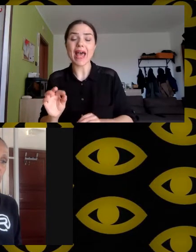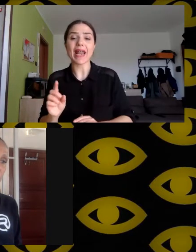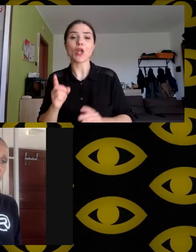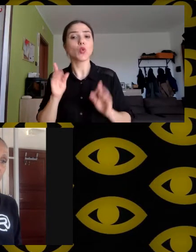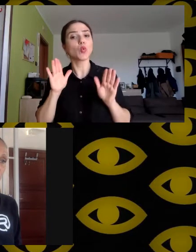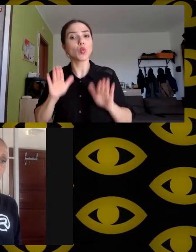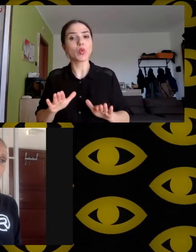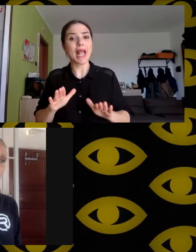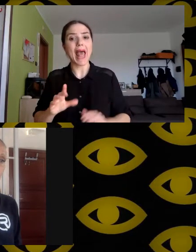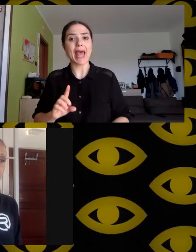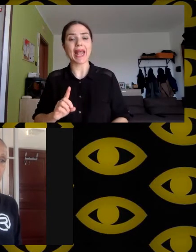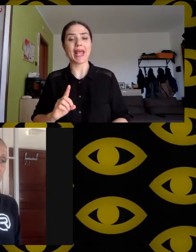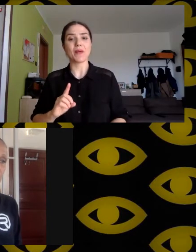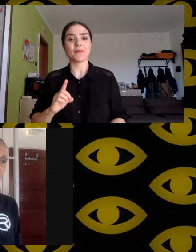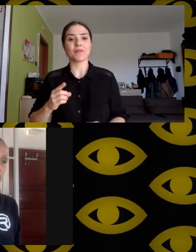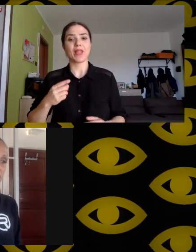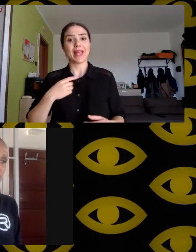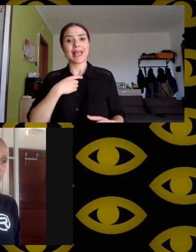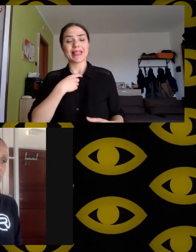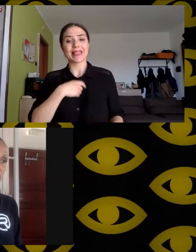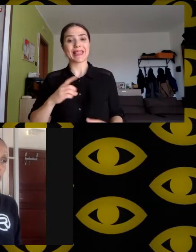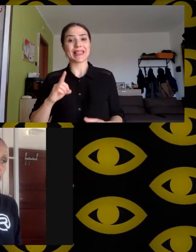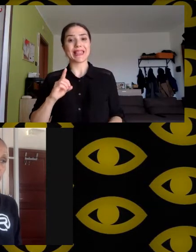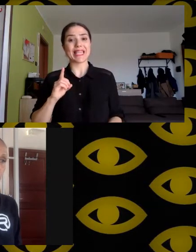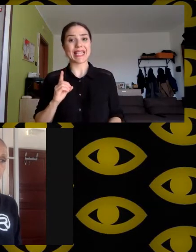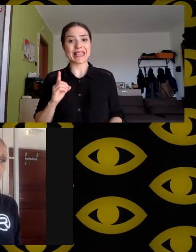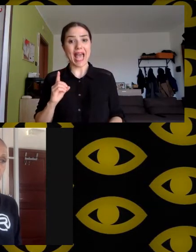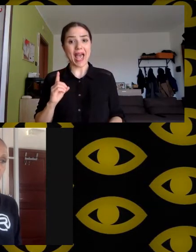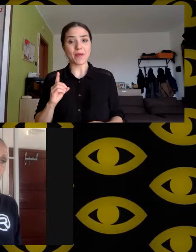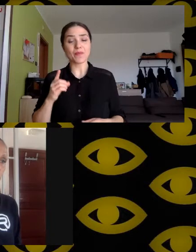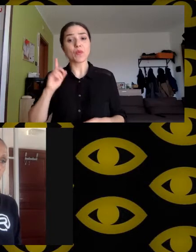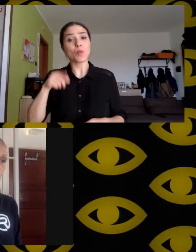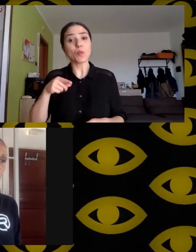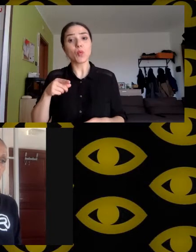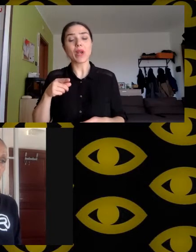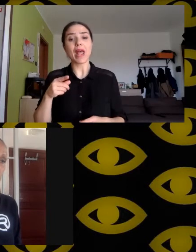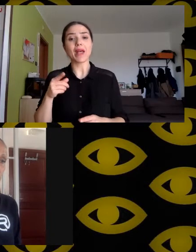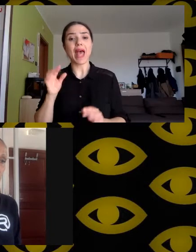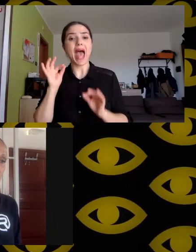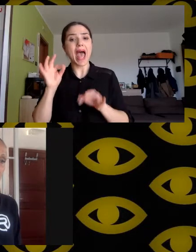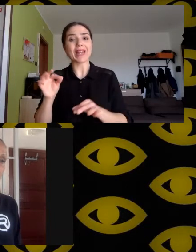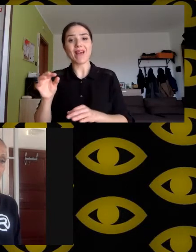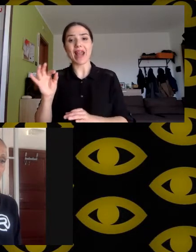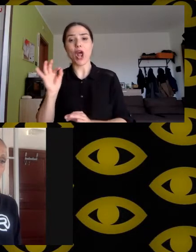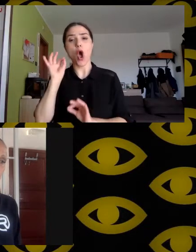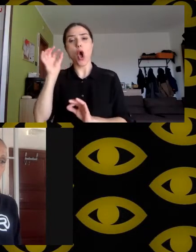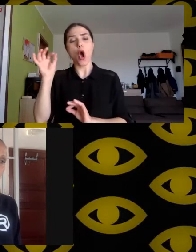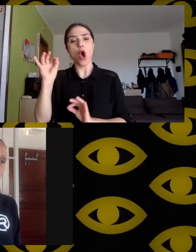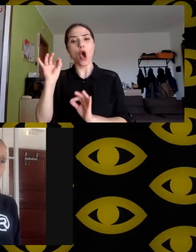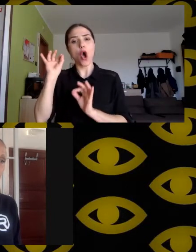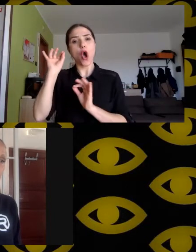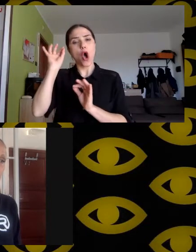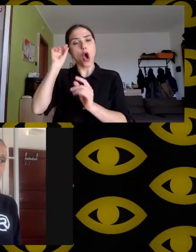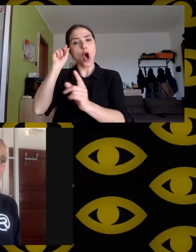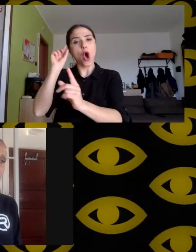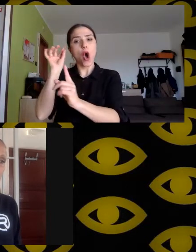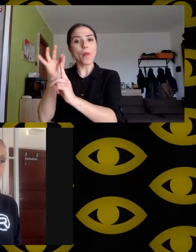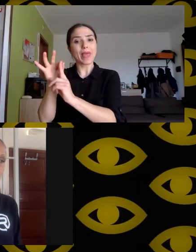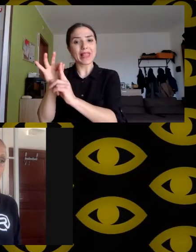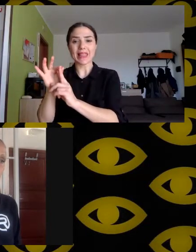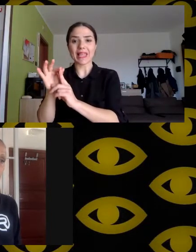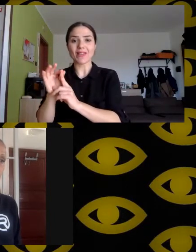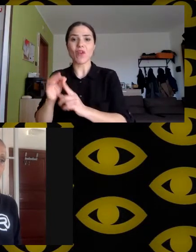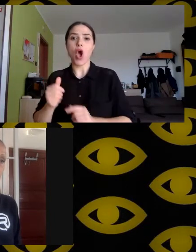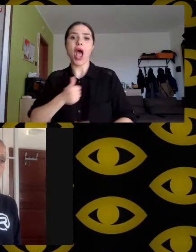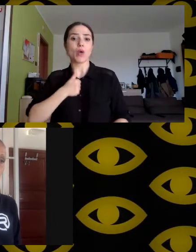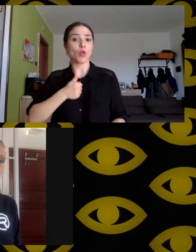due cose che mi fanno perdere la pazienza: una è quando mi toccano la vista e l'altra è quando mi toccano la famiglia, lì